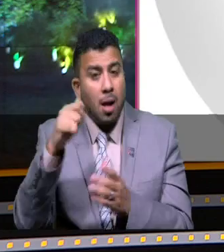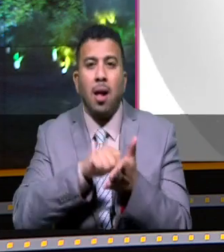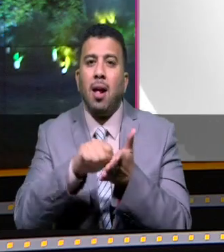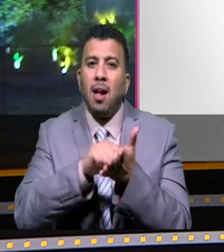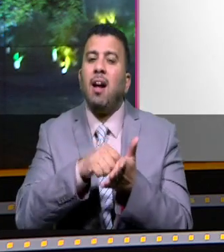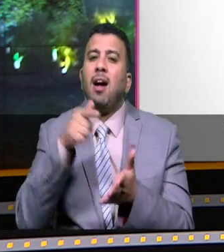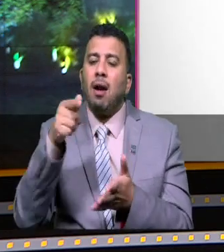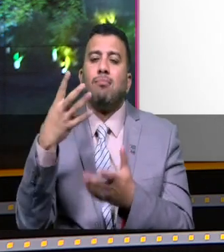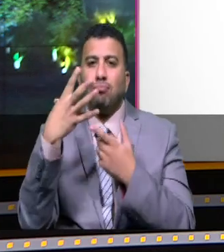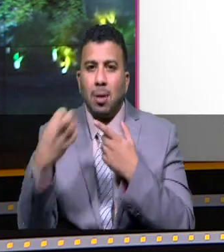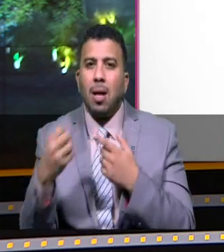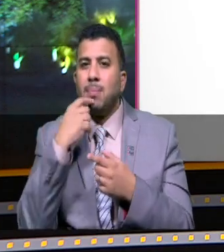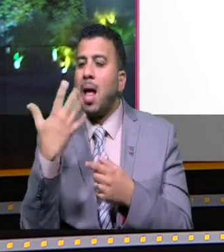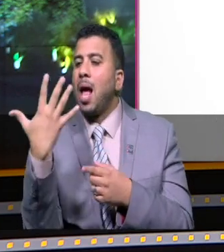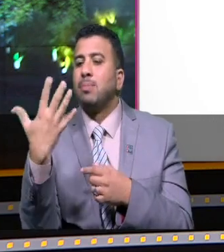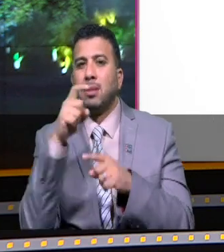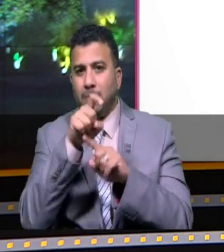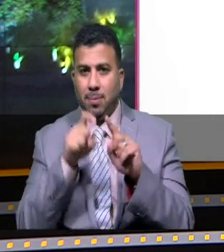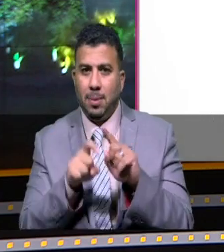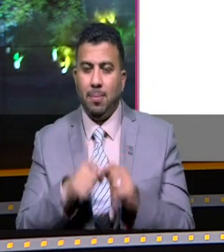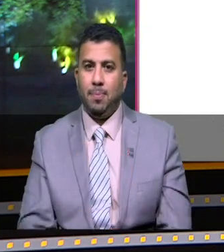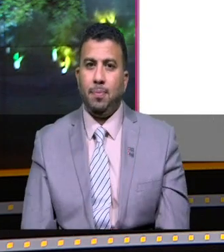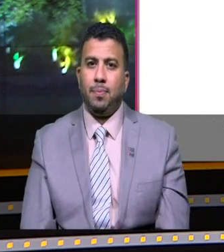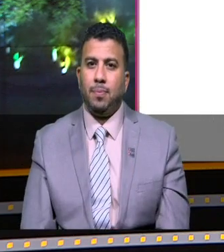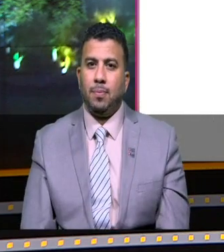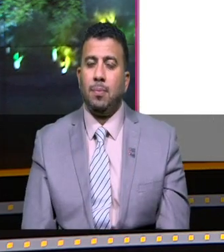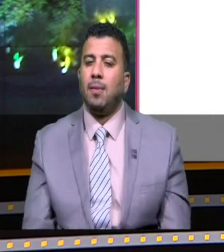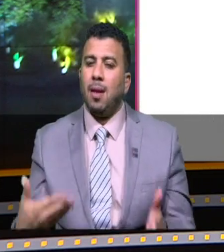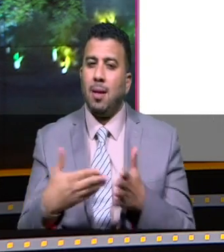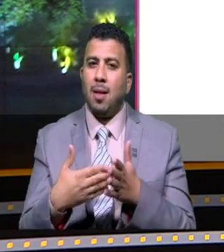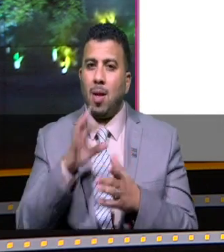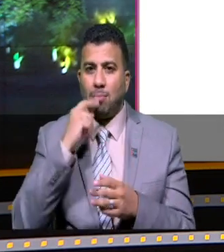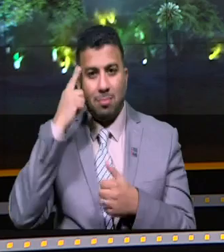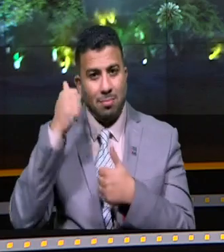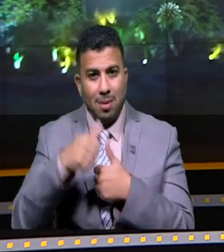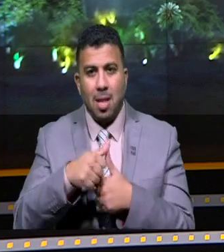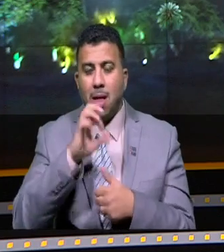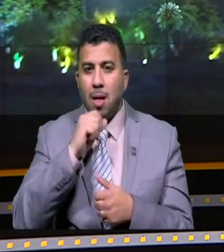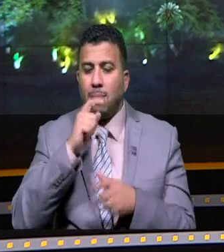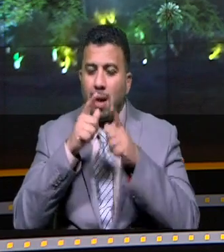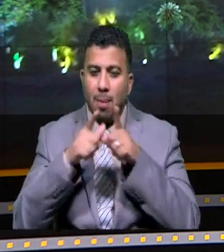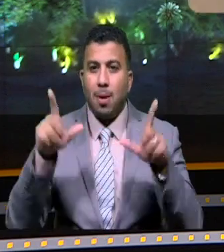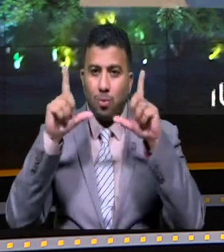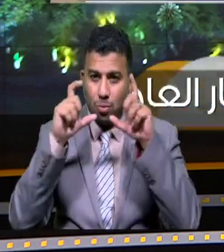المضافة والمقدرة بنسبة 5%. ختاماً بقي تذكيركم بمشاركتنا